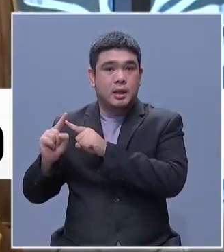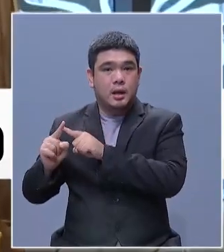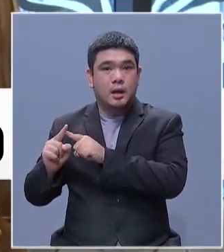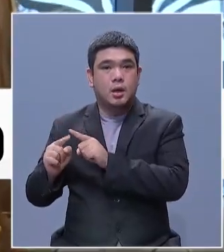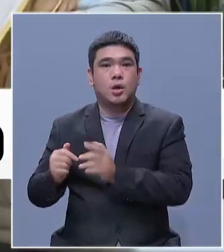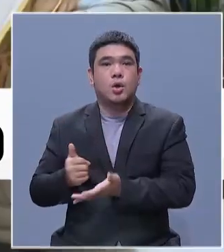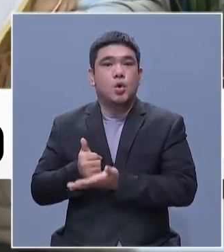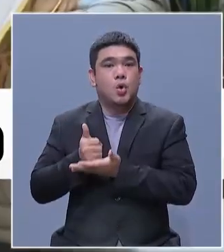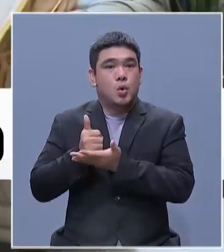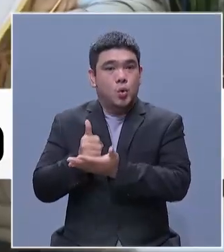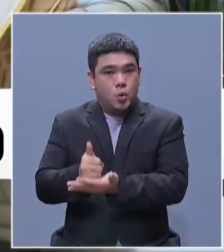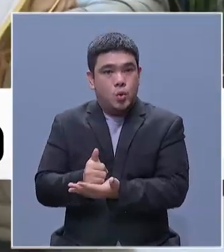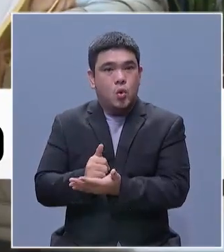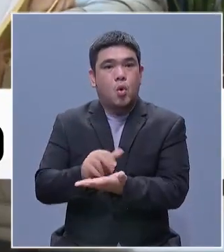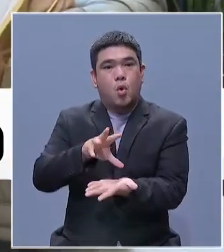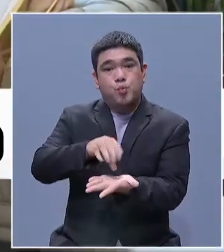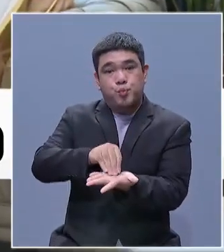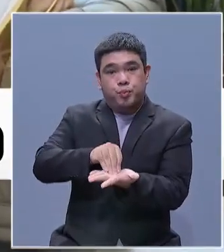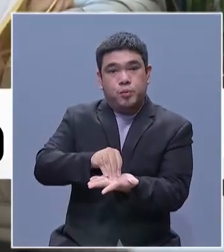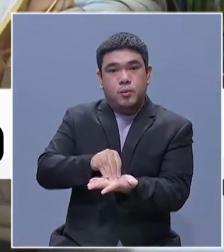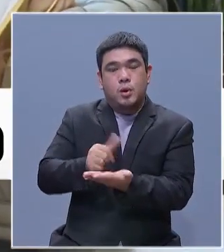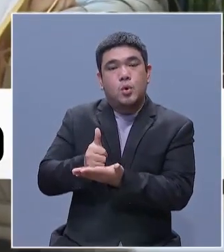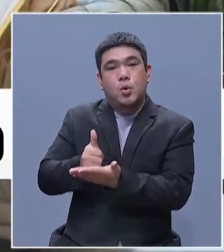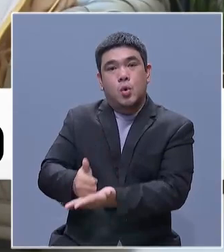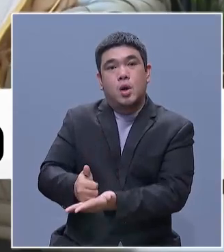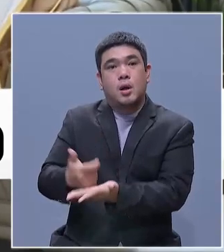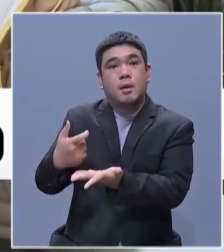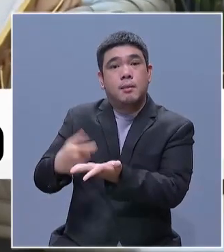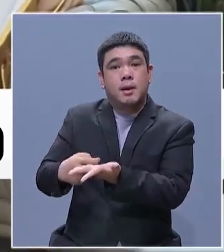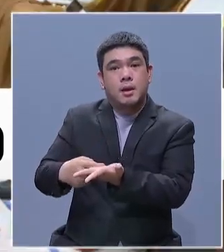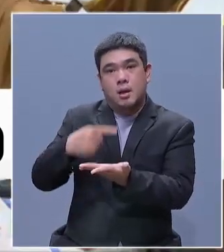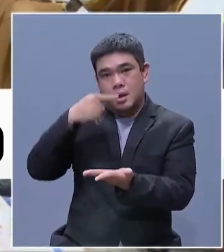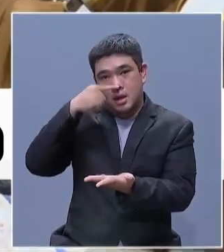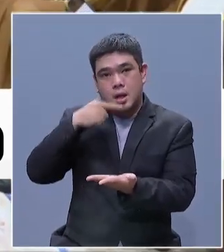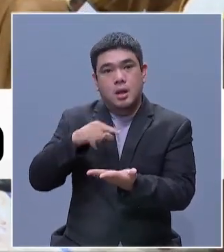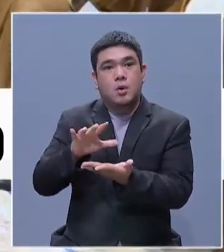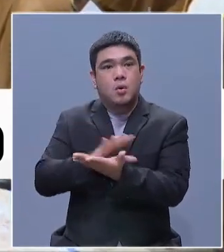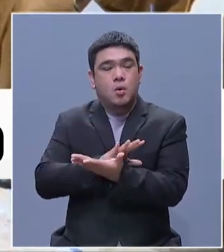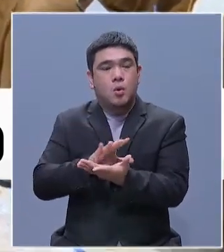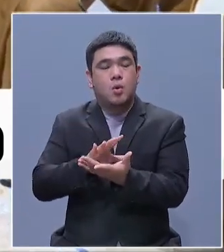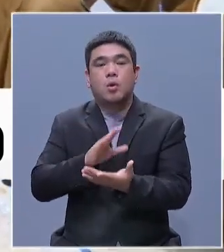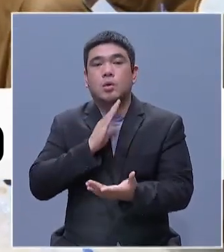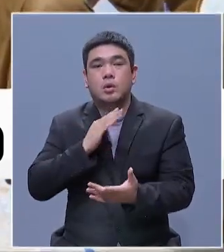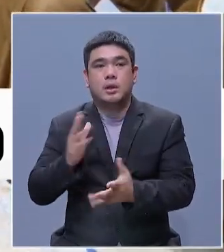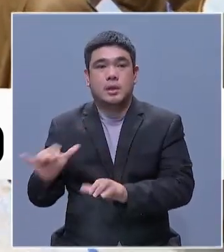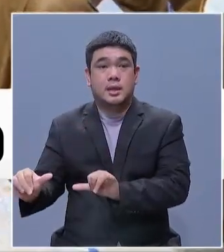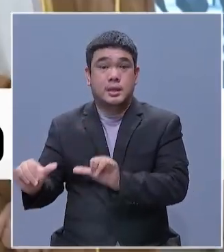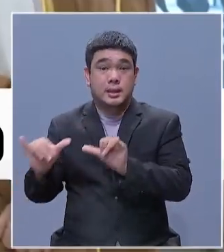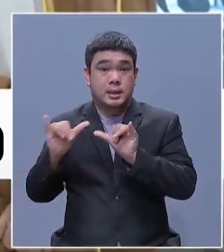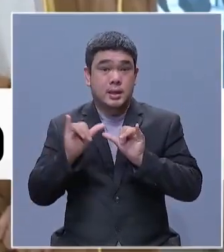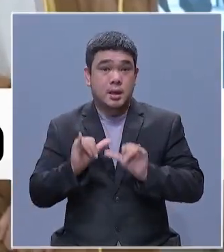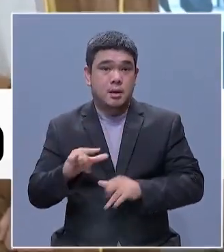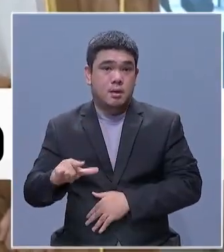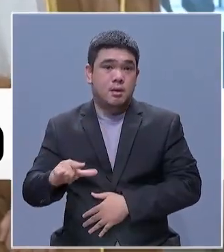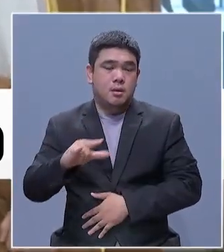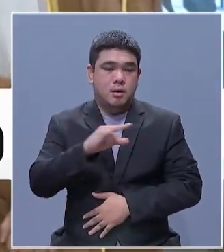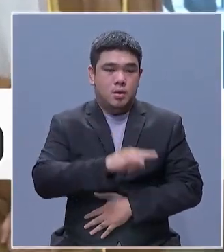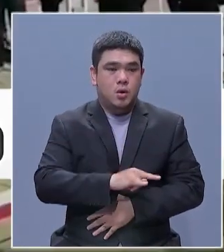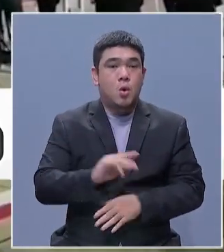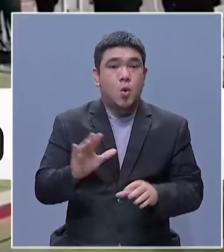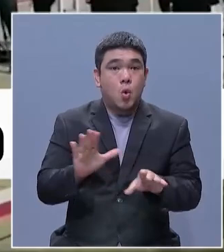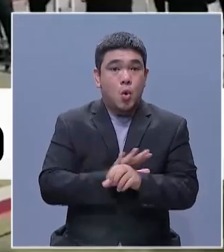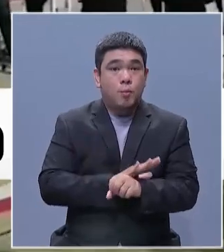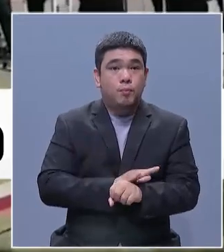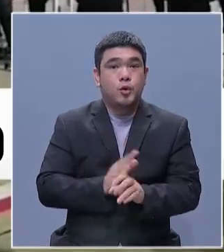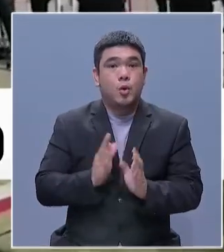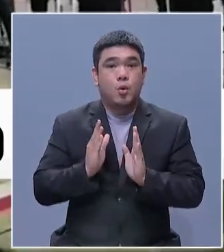ข้อมูลเข้าด้วยกันเรื่องการช่วยเหลือตัวประกันชาวไทยส่วนการอพยพแรงงานกลับไทยตอนนี้น่าจะใกล้ครบถ้วนจ